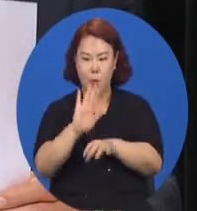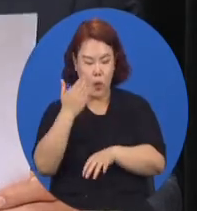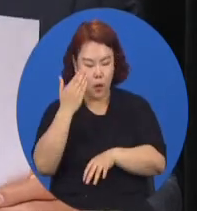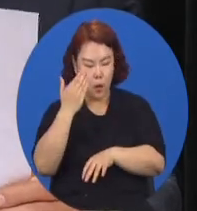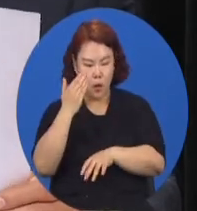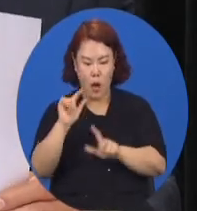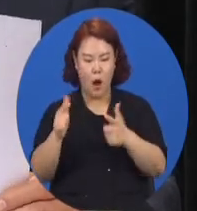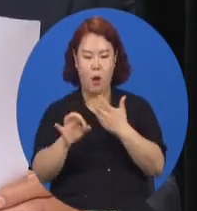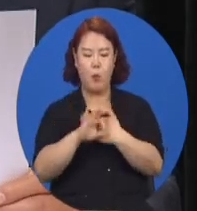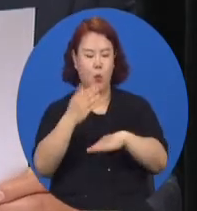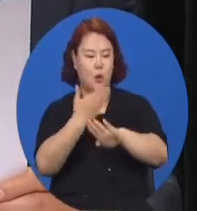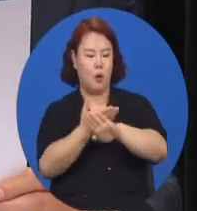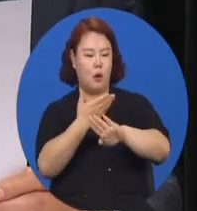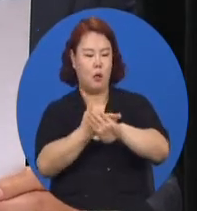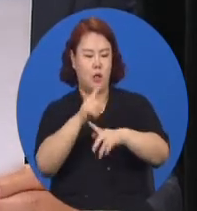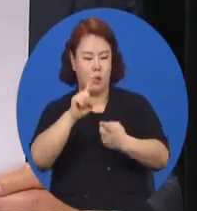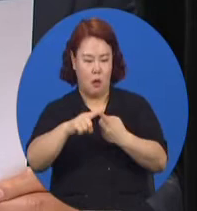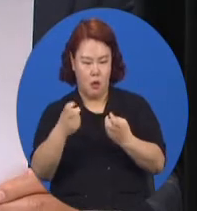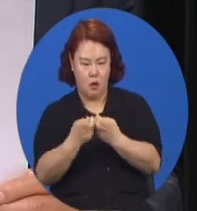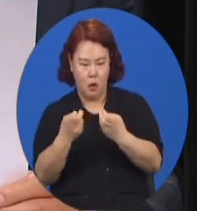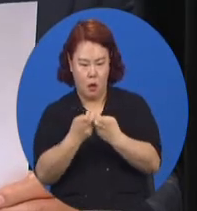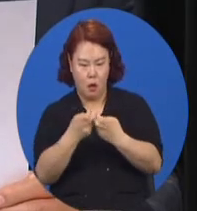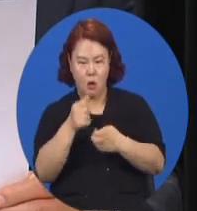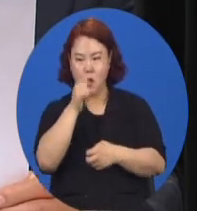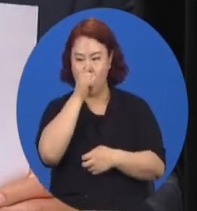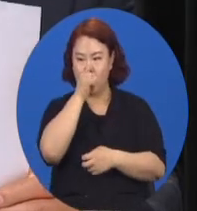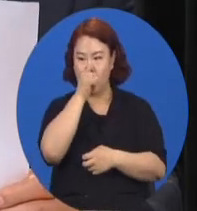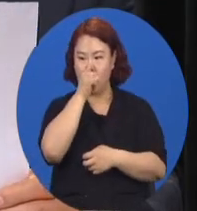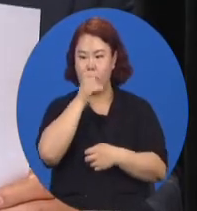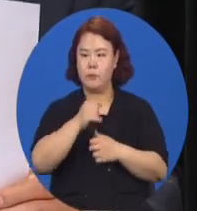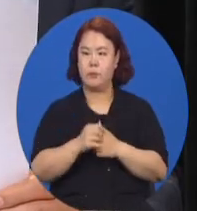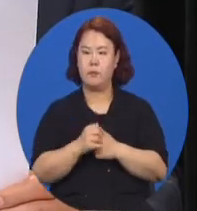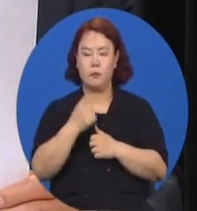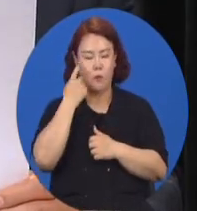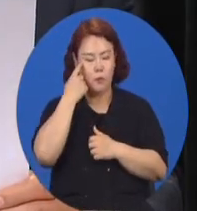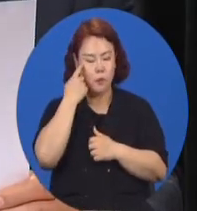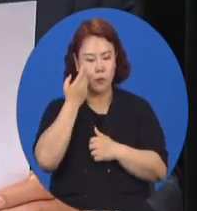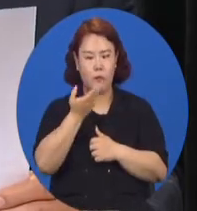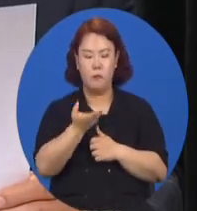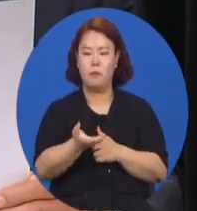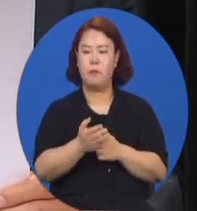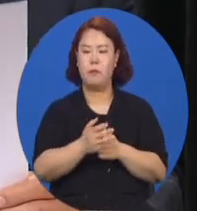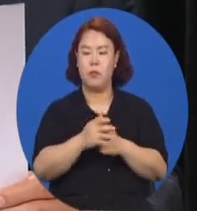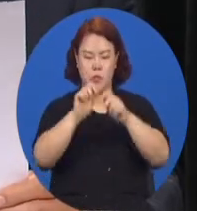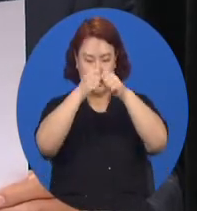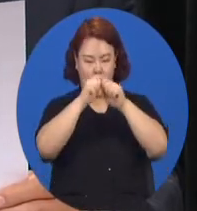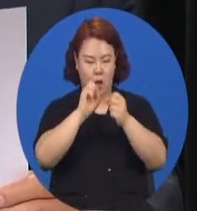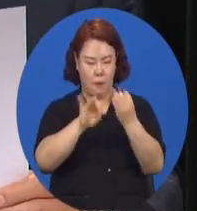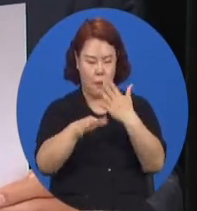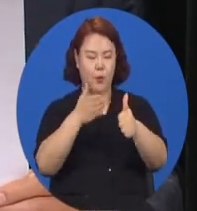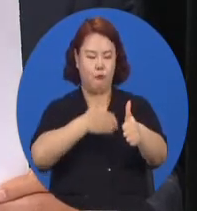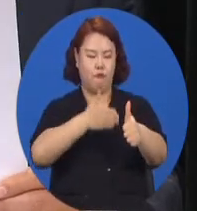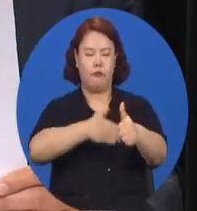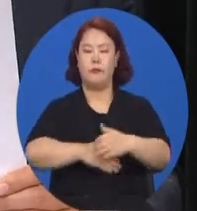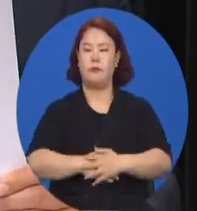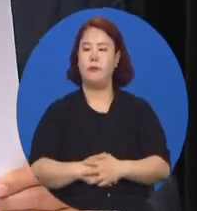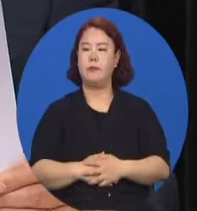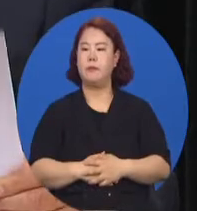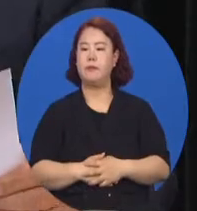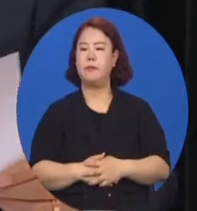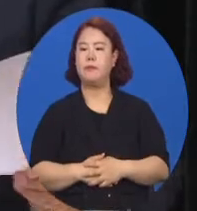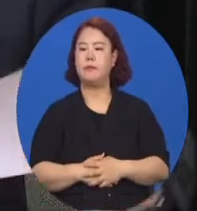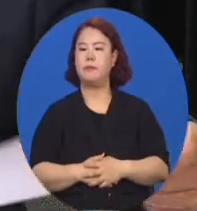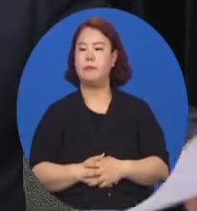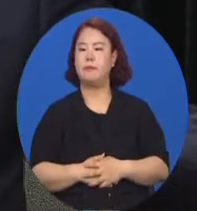아니면은 무슨 또 다른 대책을 강구할 것인지 하는 사항에 대해서 자세히 답변을 해주시기 바랍니다.